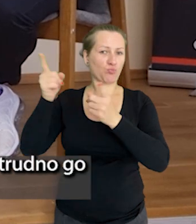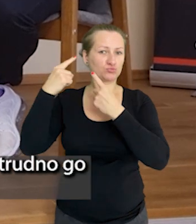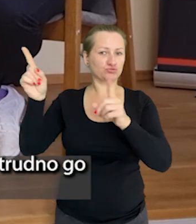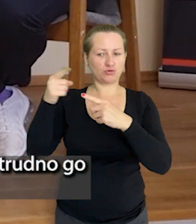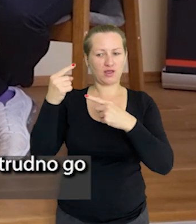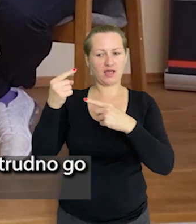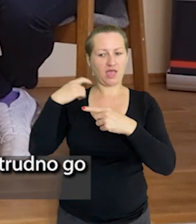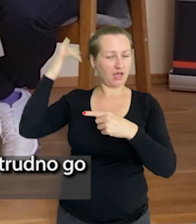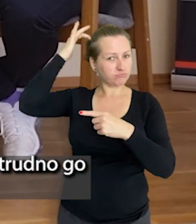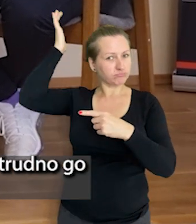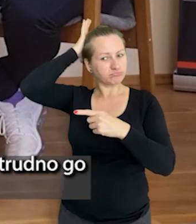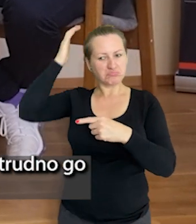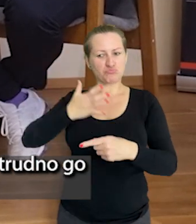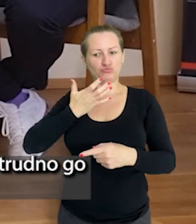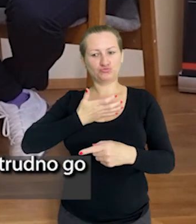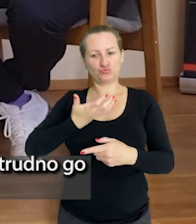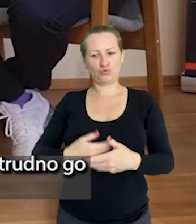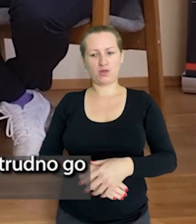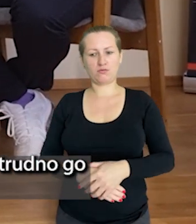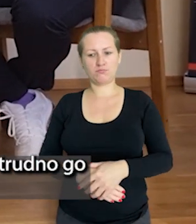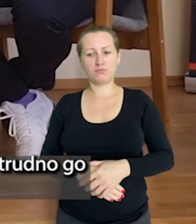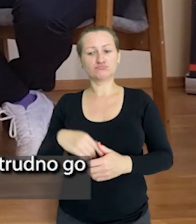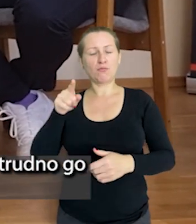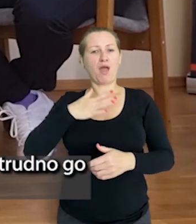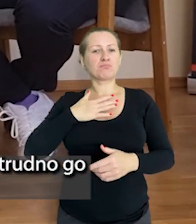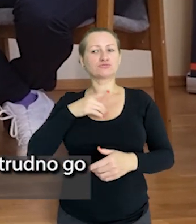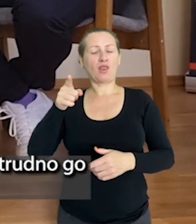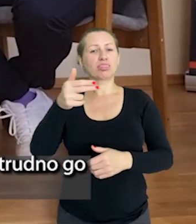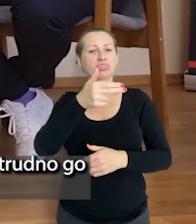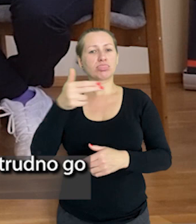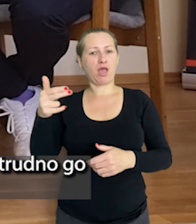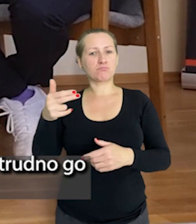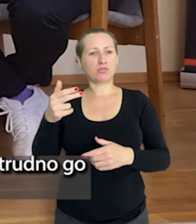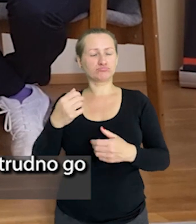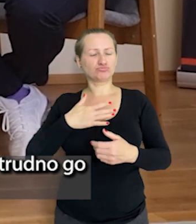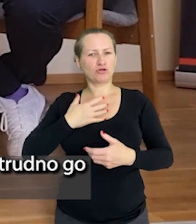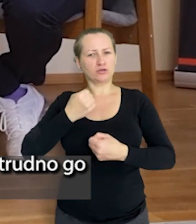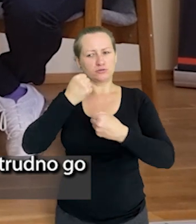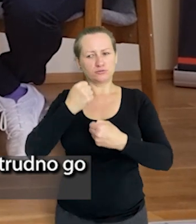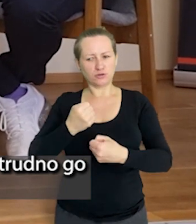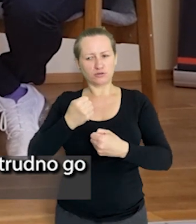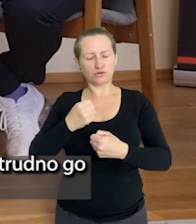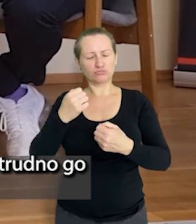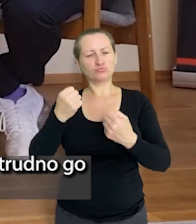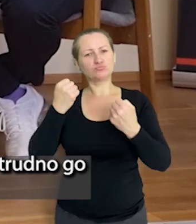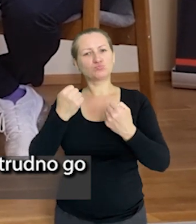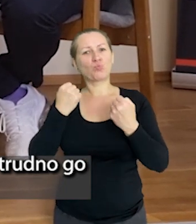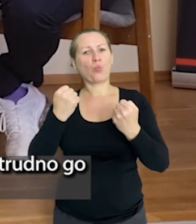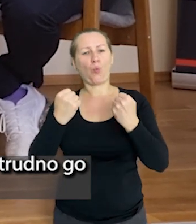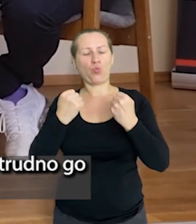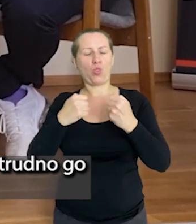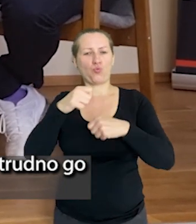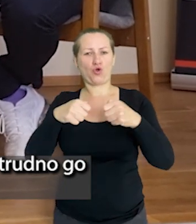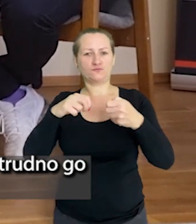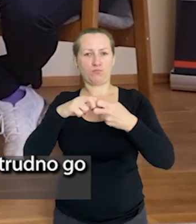zostają. I mam wrażenie, że też no, temat jest na tyle złożony i taki holistyczny i on dość sporo waży, że trudno go